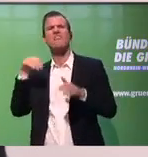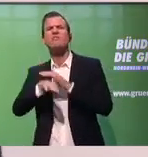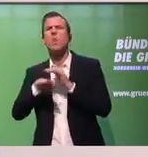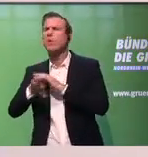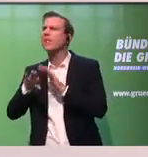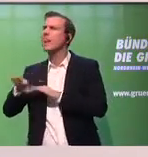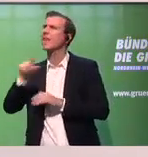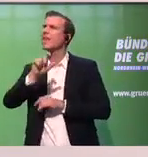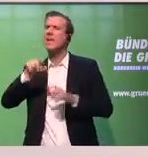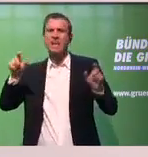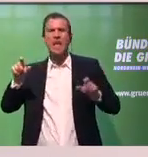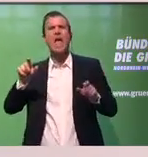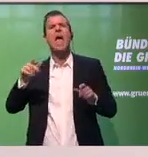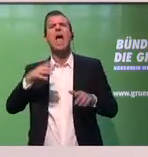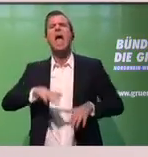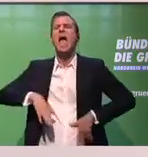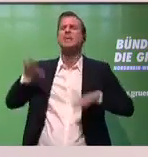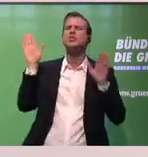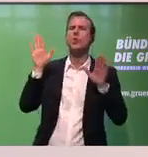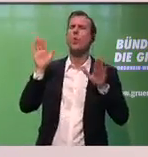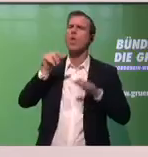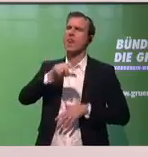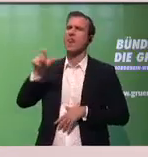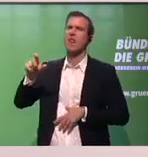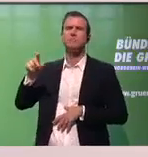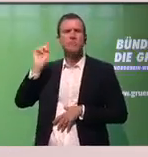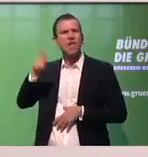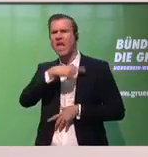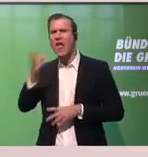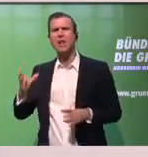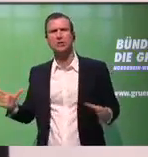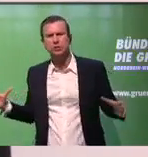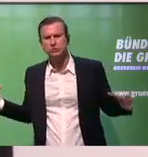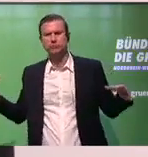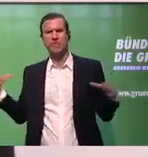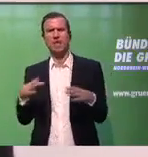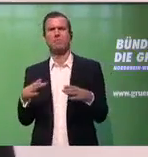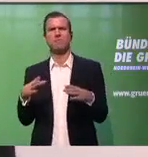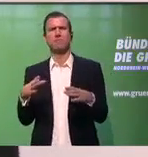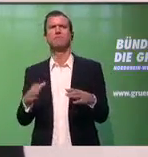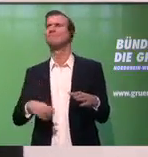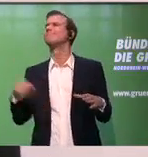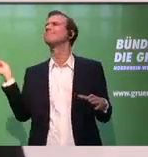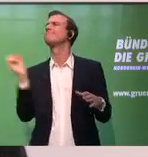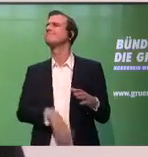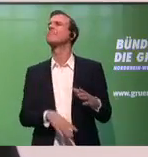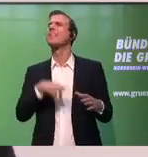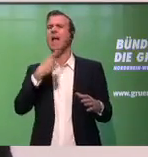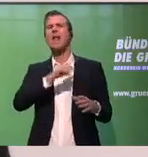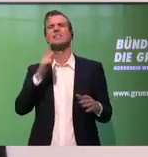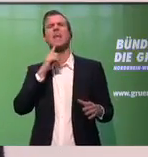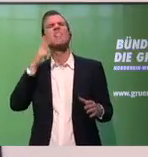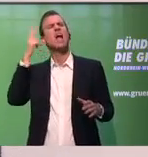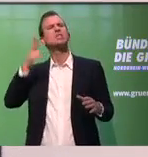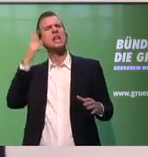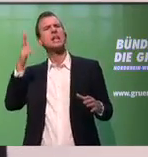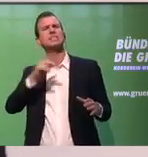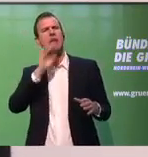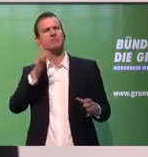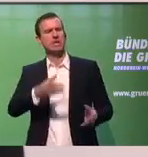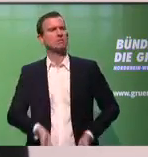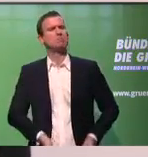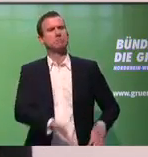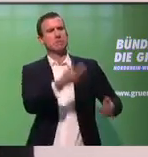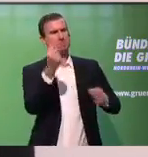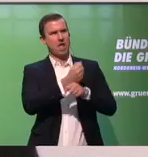Flüchtlinge, Asylbewerber alle in einen Topf wirft, den Populisten und Nationalisten eigentlich in die Hände